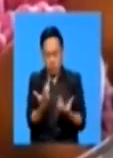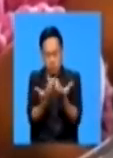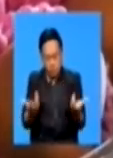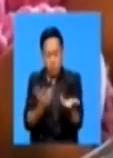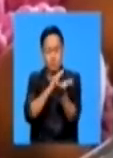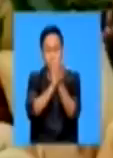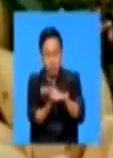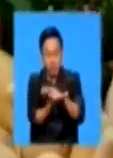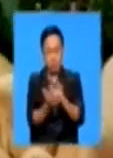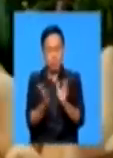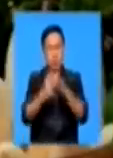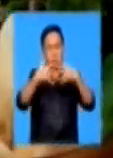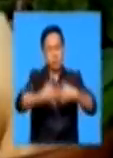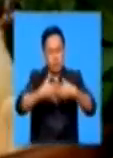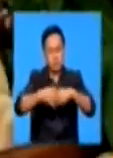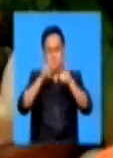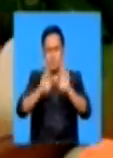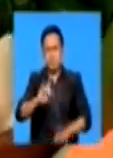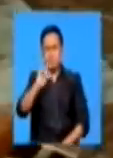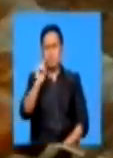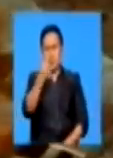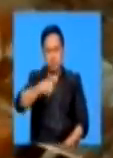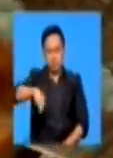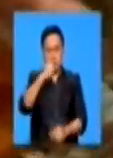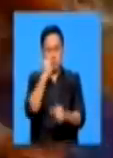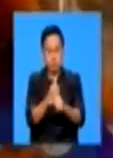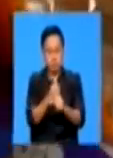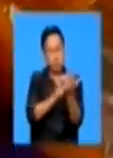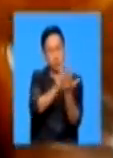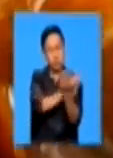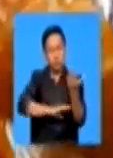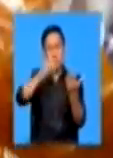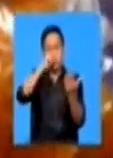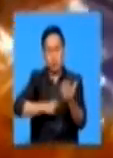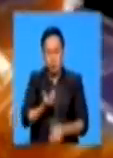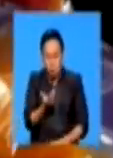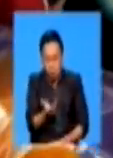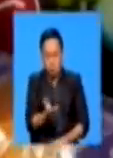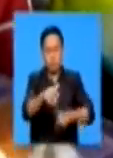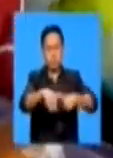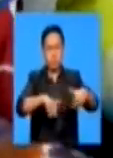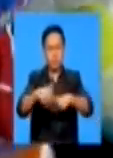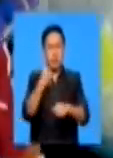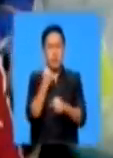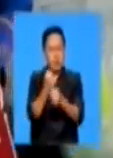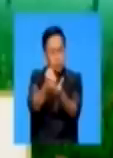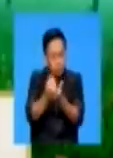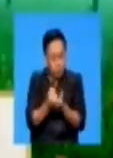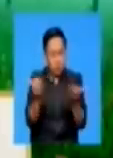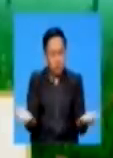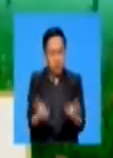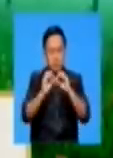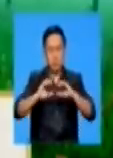กรรมแนวใหม่ทั้งหมดนะครับในทุกพื้นที่ก็ขอร้องว่าผ ขอให้การสนับสนุนรัฐบาลด้วยนะครับในโครง